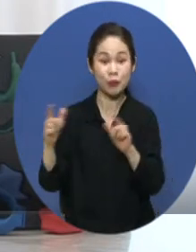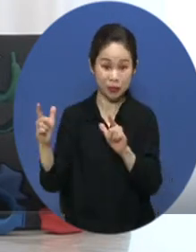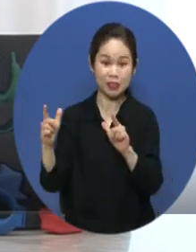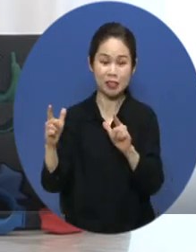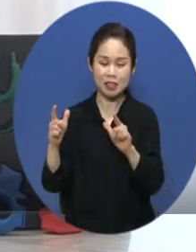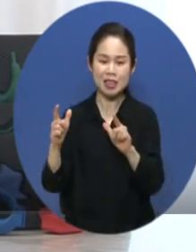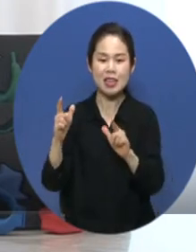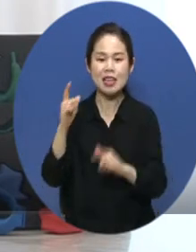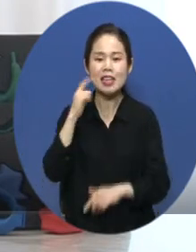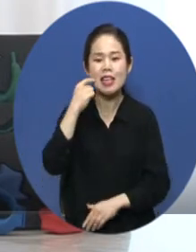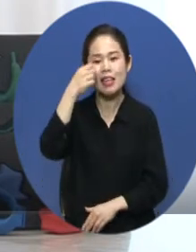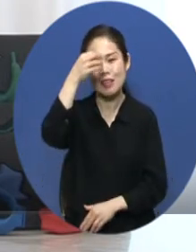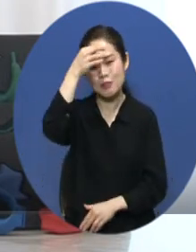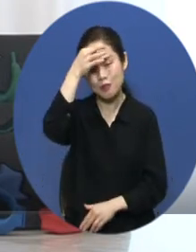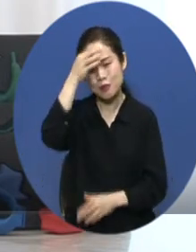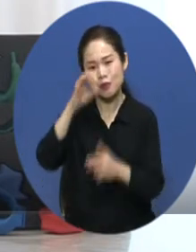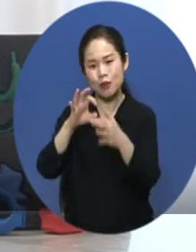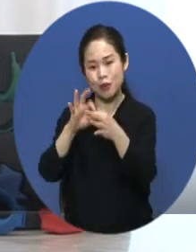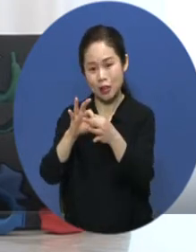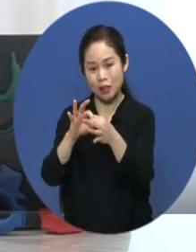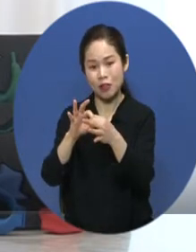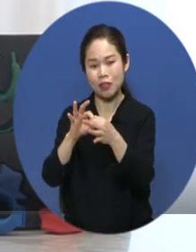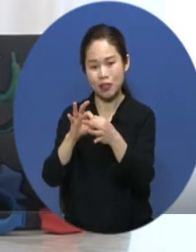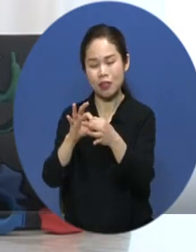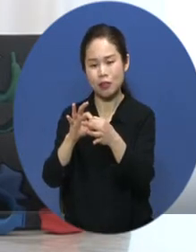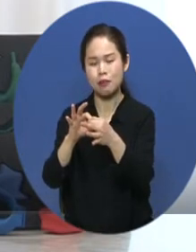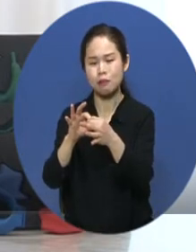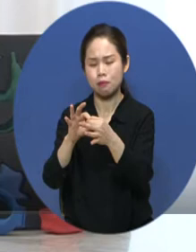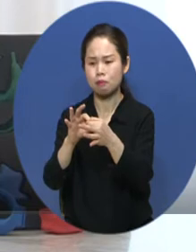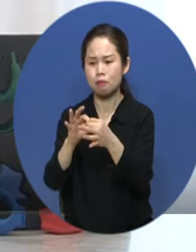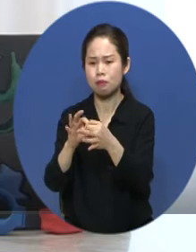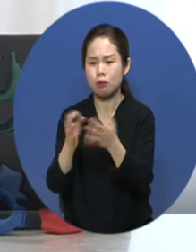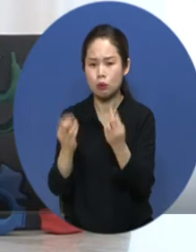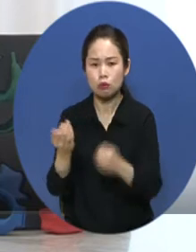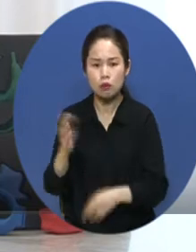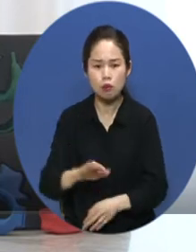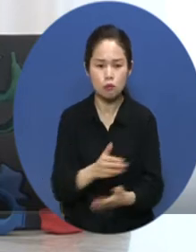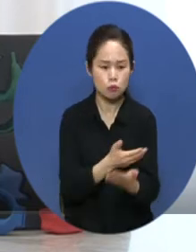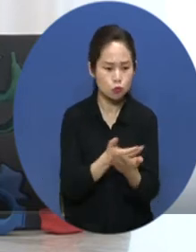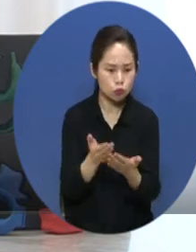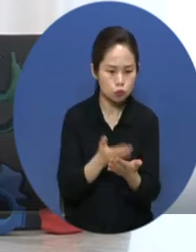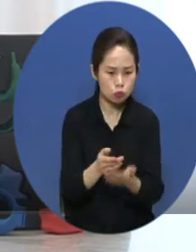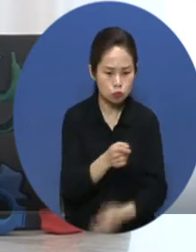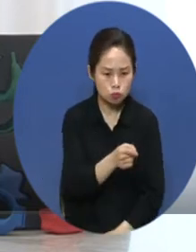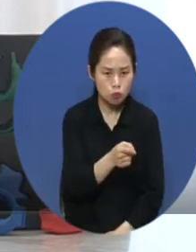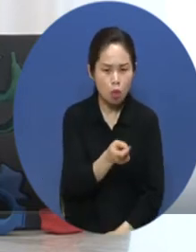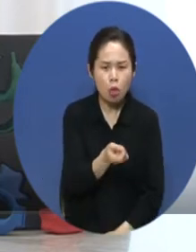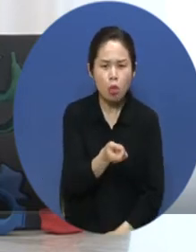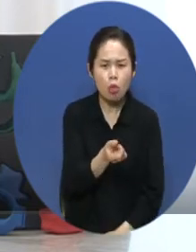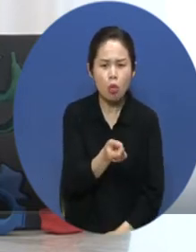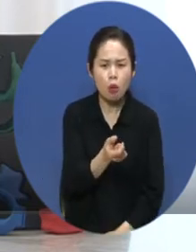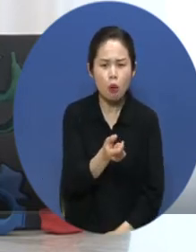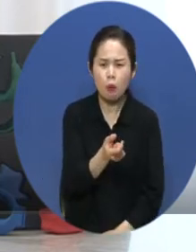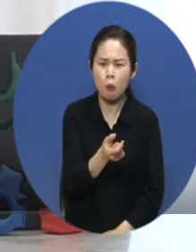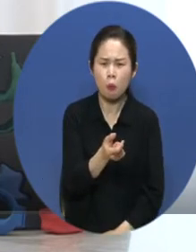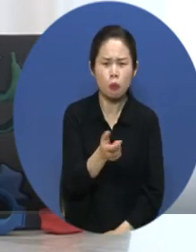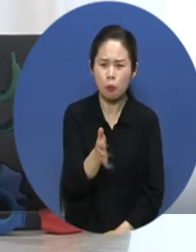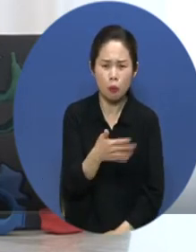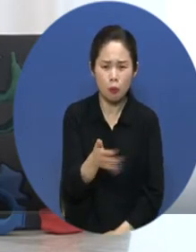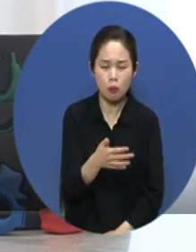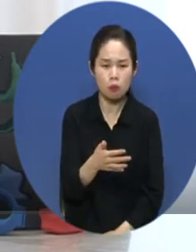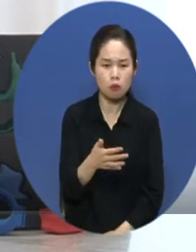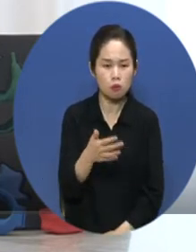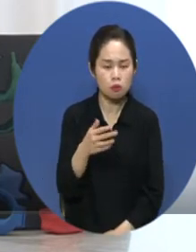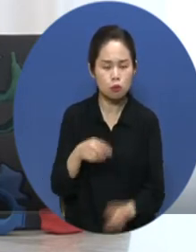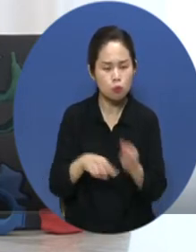그런 예능 쪽의 분들이 많으셨는데, 그림을 그리는 분들은 대부분 없더라고요. 근데 이유를 알아보니까 그림을